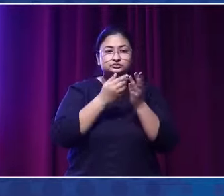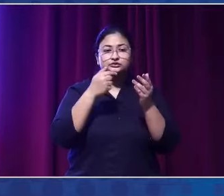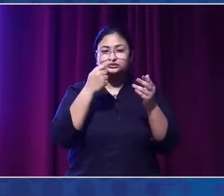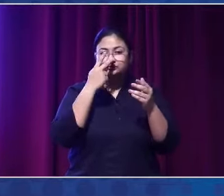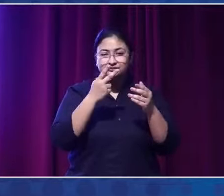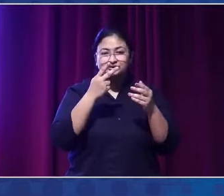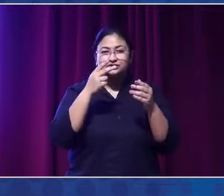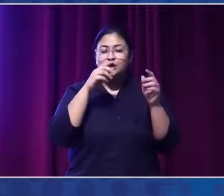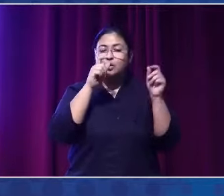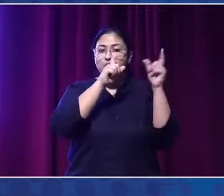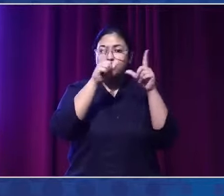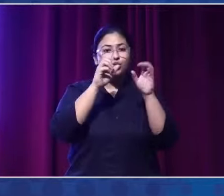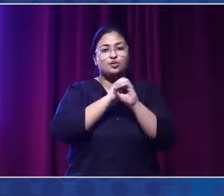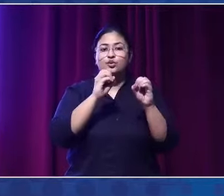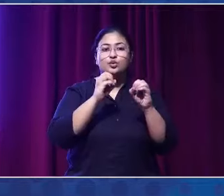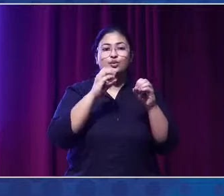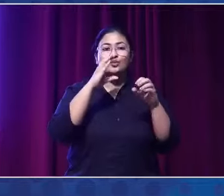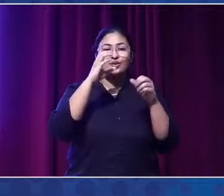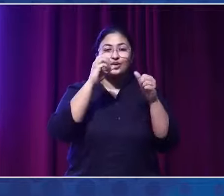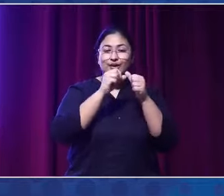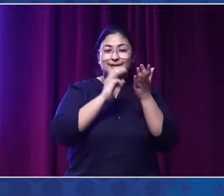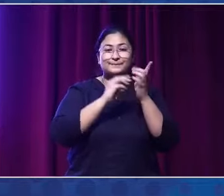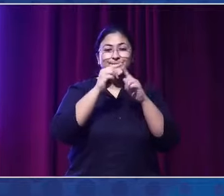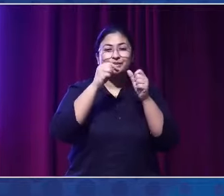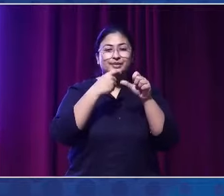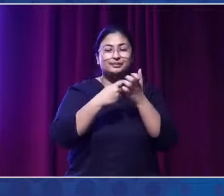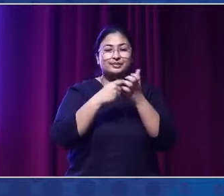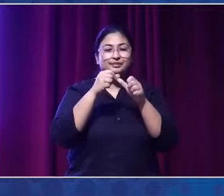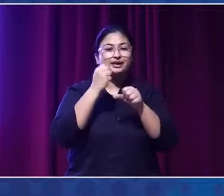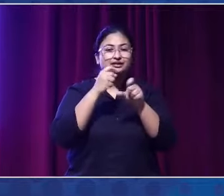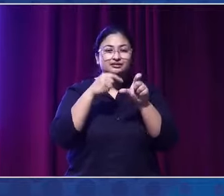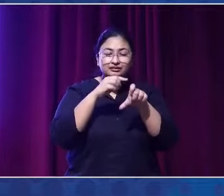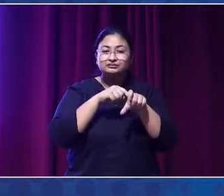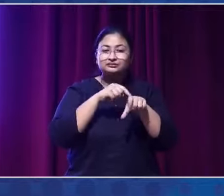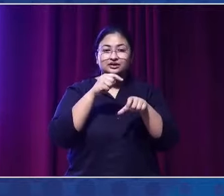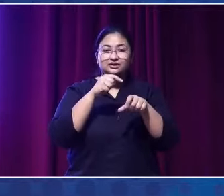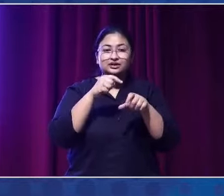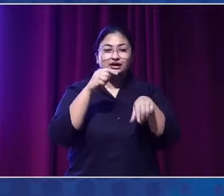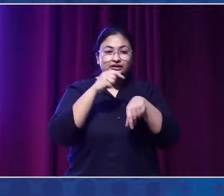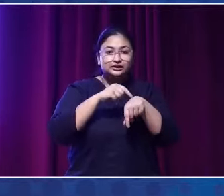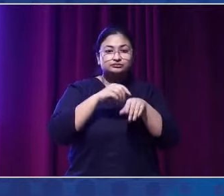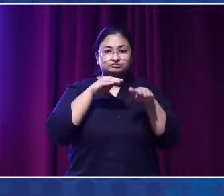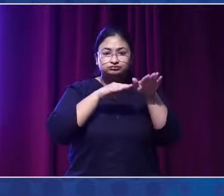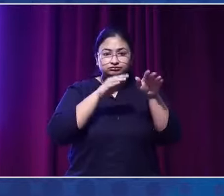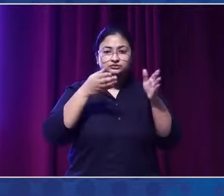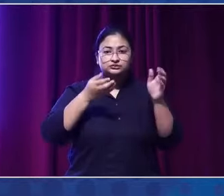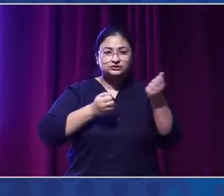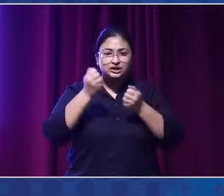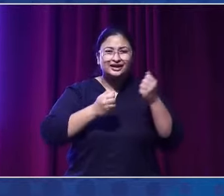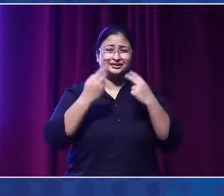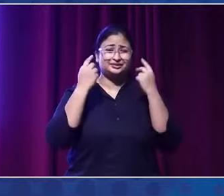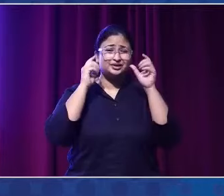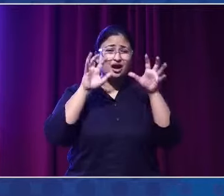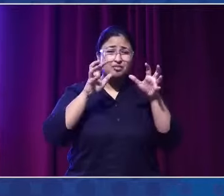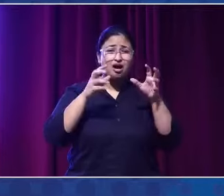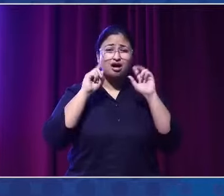चाहिए कैंपेनिंग बैन पीरियड के बाद नहीं होनी चाहिए कन्वॉय में परमिशन से अतिरिक्त गाड़ियां जा रही हैं लाउडस्पीकर का यूज हो रहा